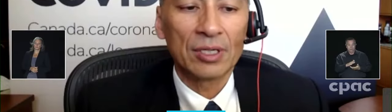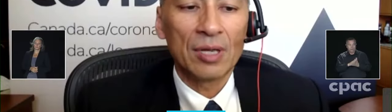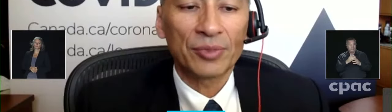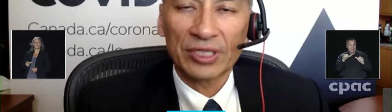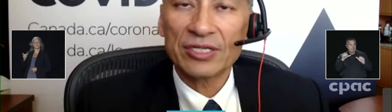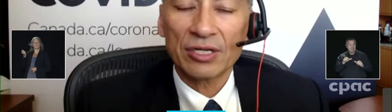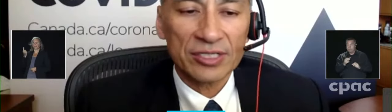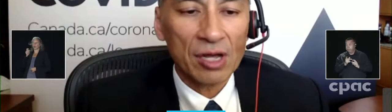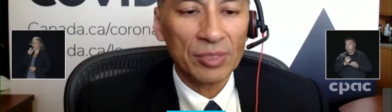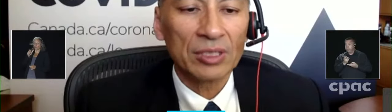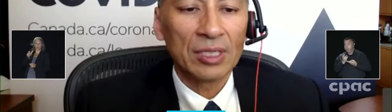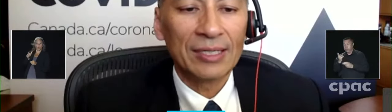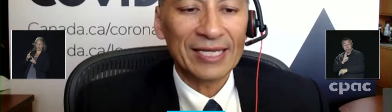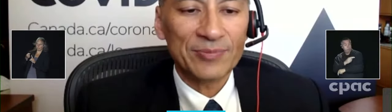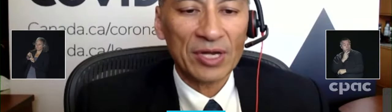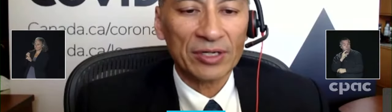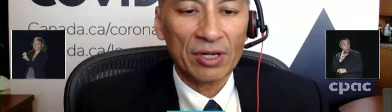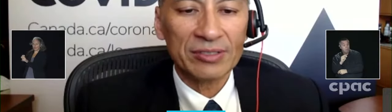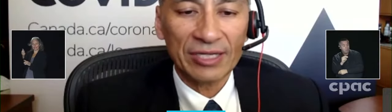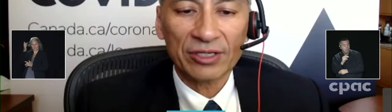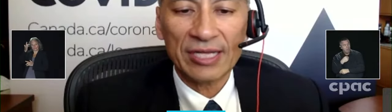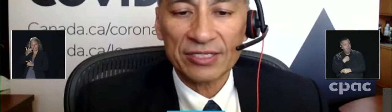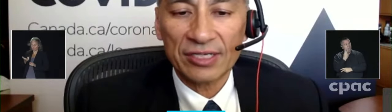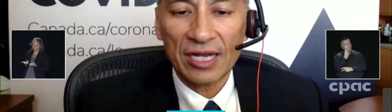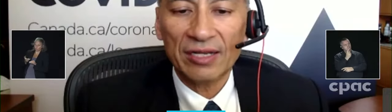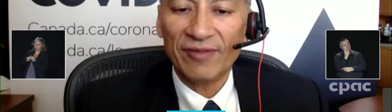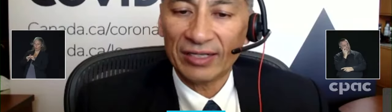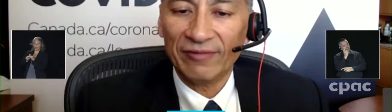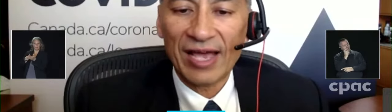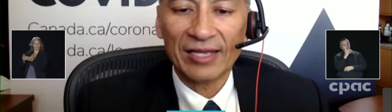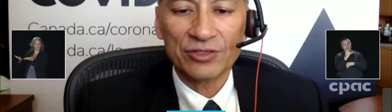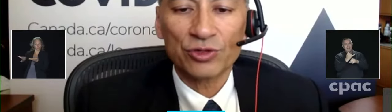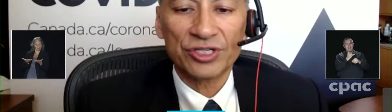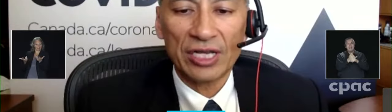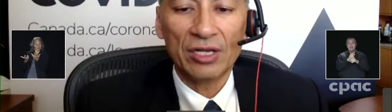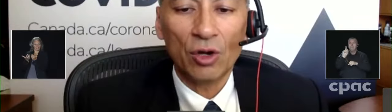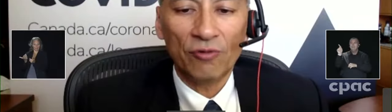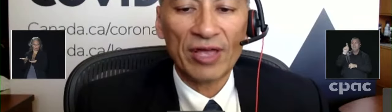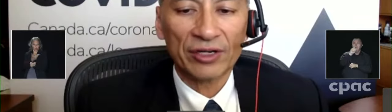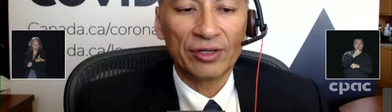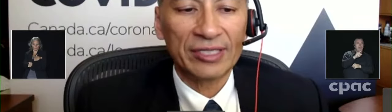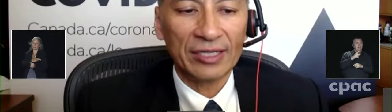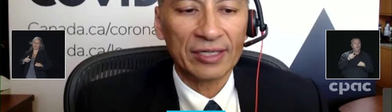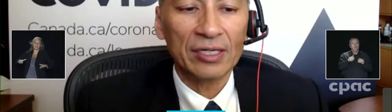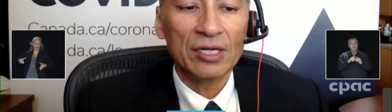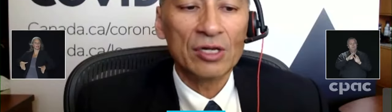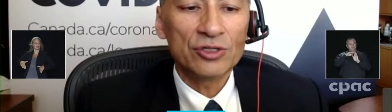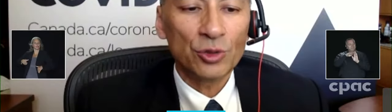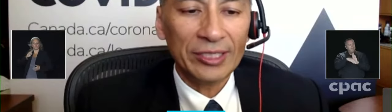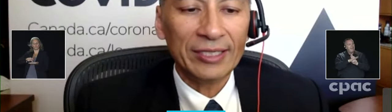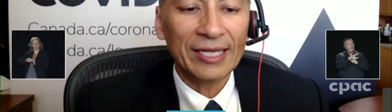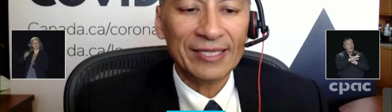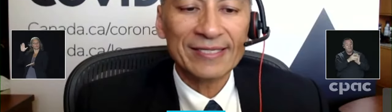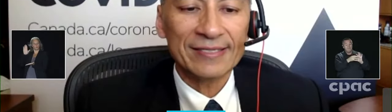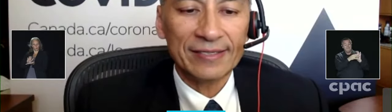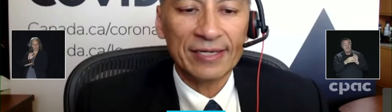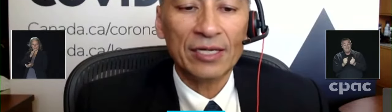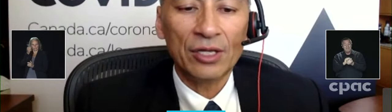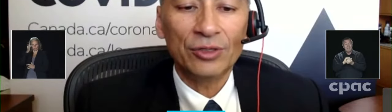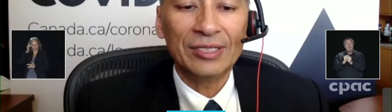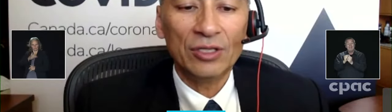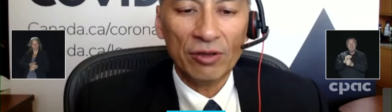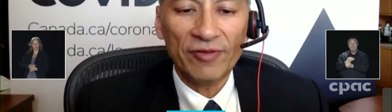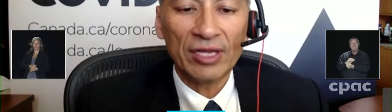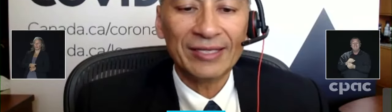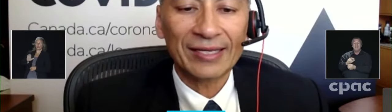hospitalisations. Prise ensemble, l'expérience internationale avec les vagues associées au variant Delta souligne la